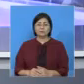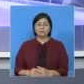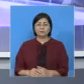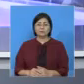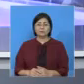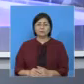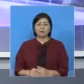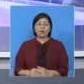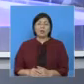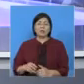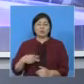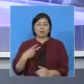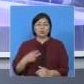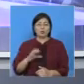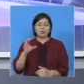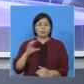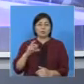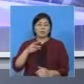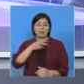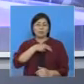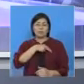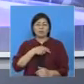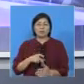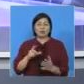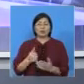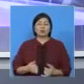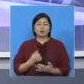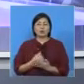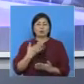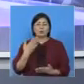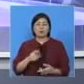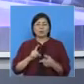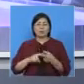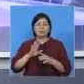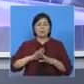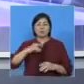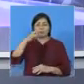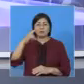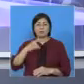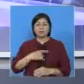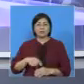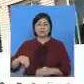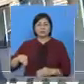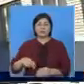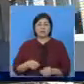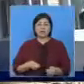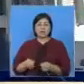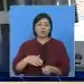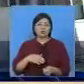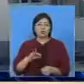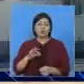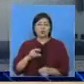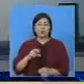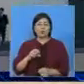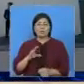кавалер 4 советских орденов и ордена оформит независимого казахстана экс-председателя актюбинского область фолка масса